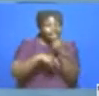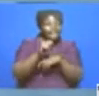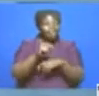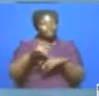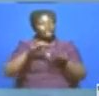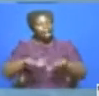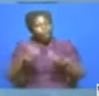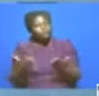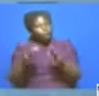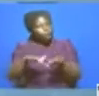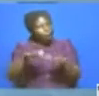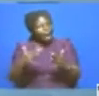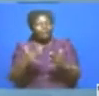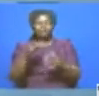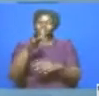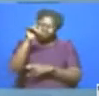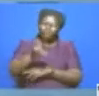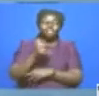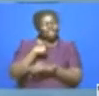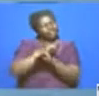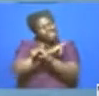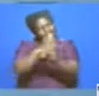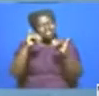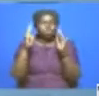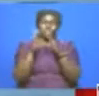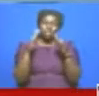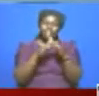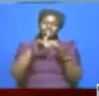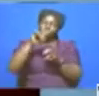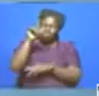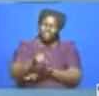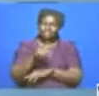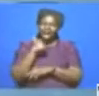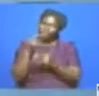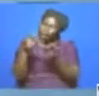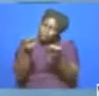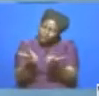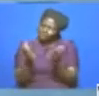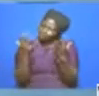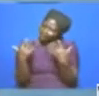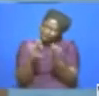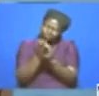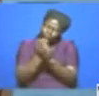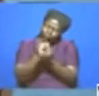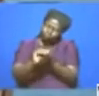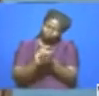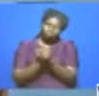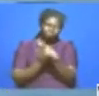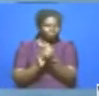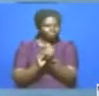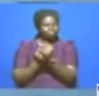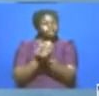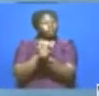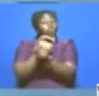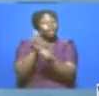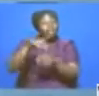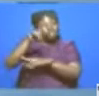show inakuwa ni safi, na ni lazima uwe na pahali pa kunawa mikono na njia inayofaa. We must